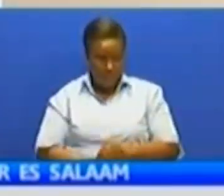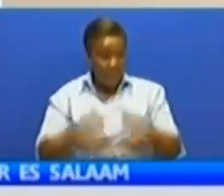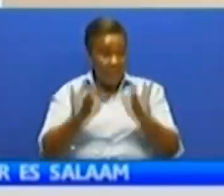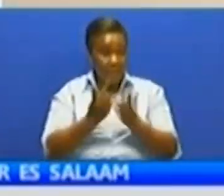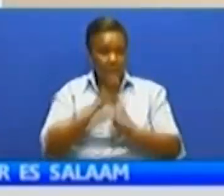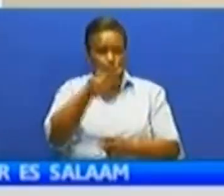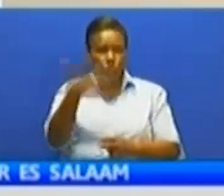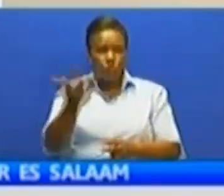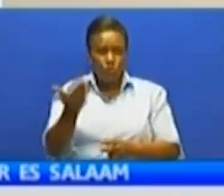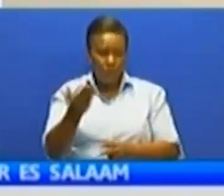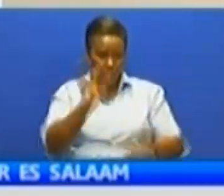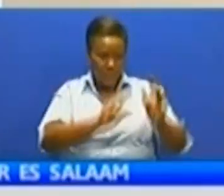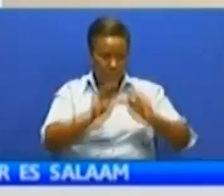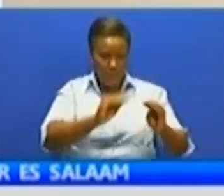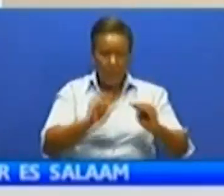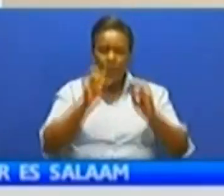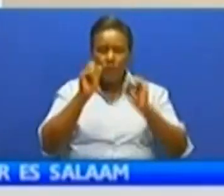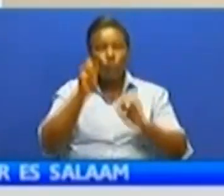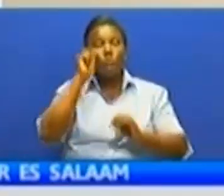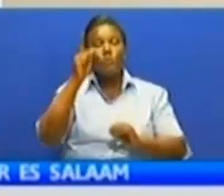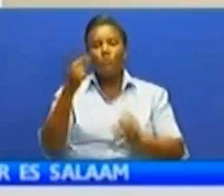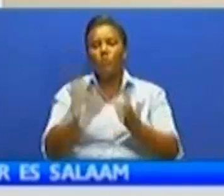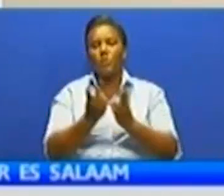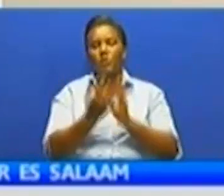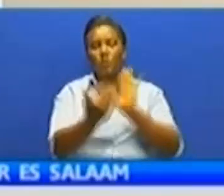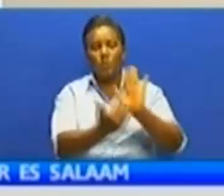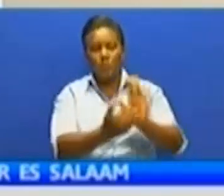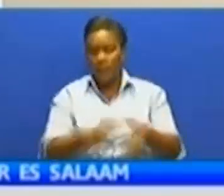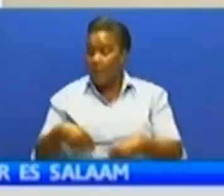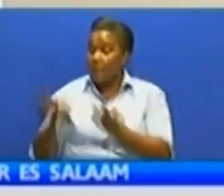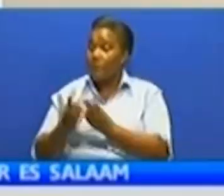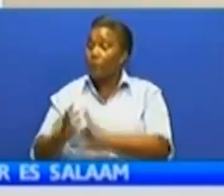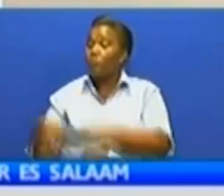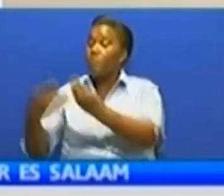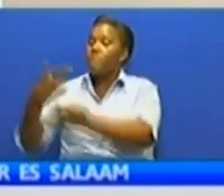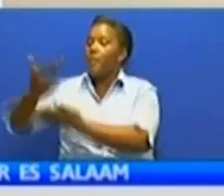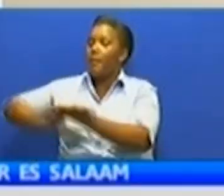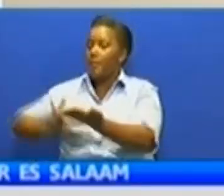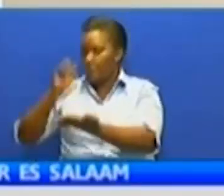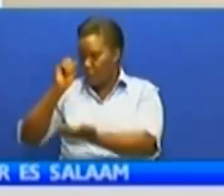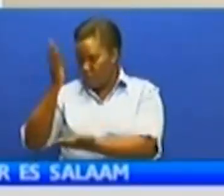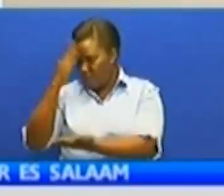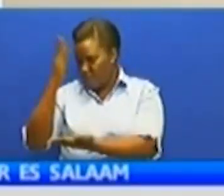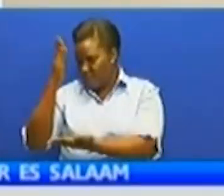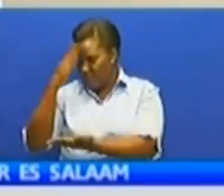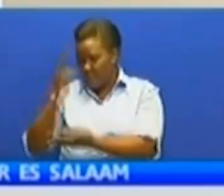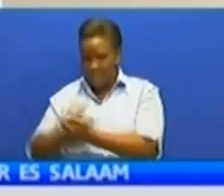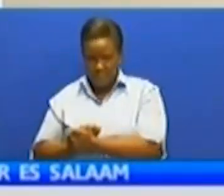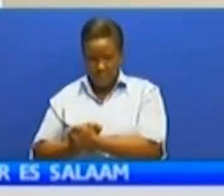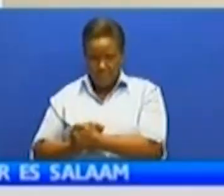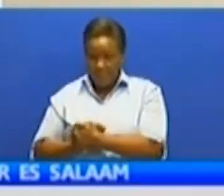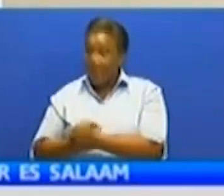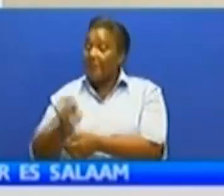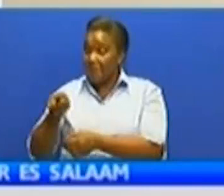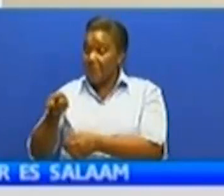elimu anatambuliwa kisheria na anatunukiwa hati ya utambuzi wa elimu ambayo